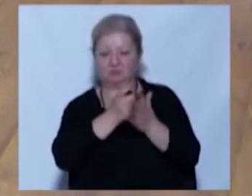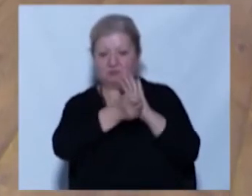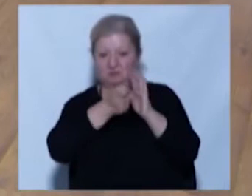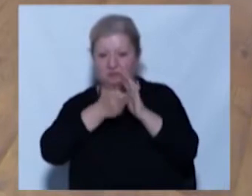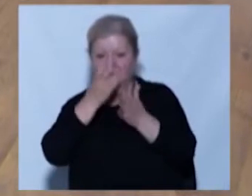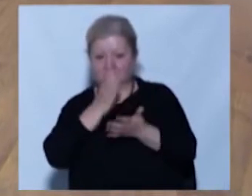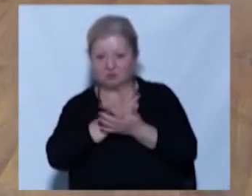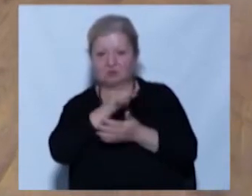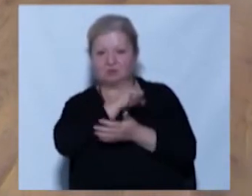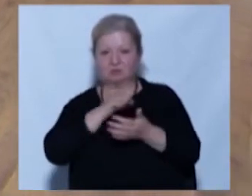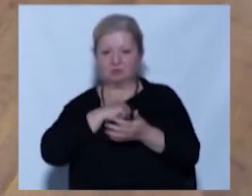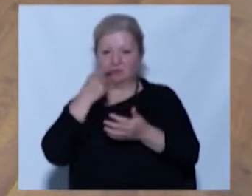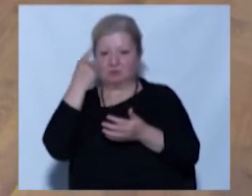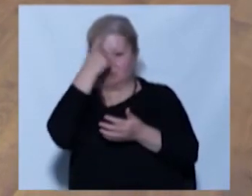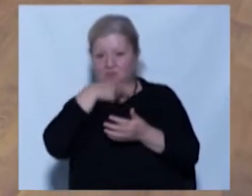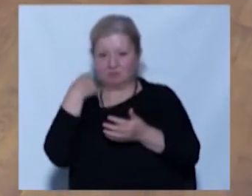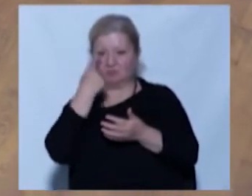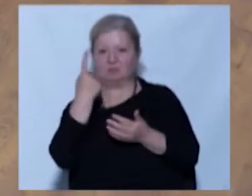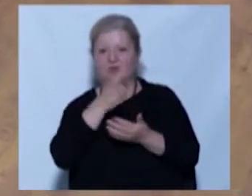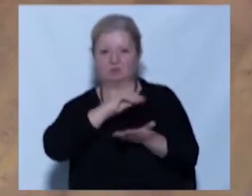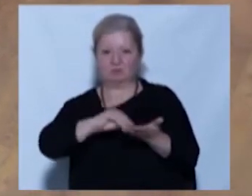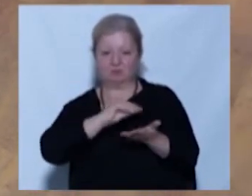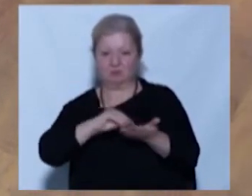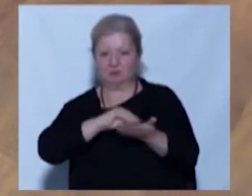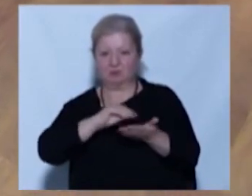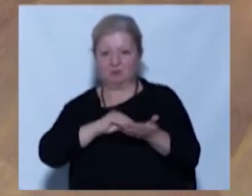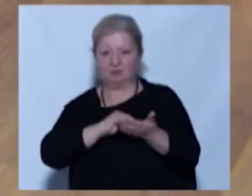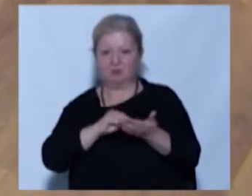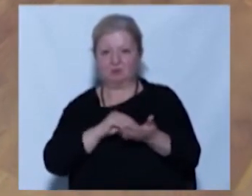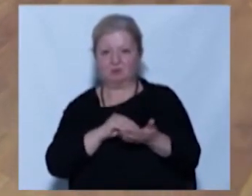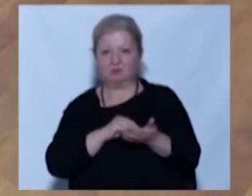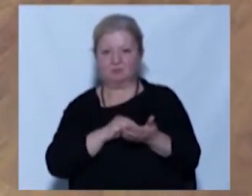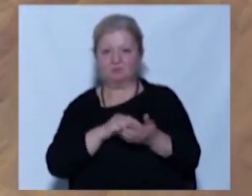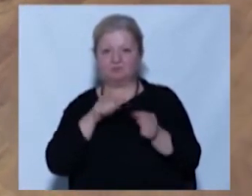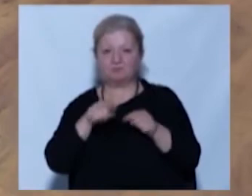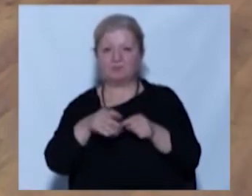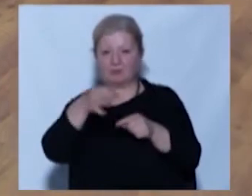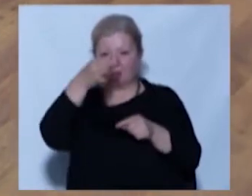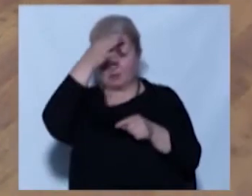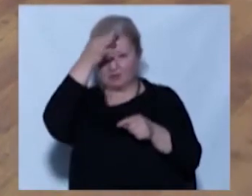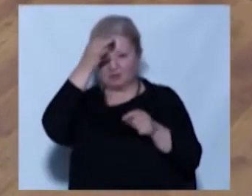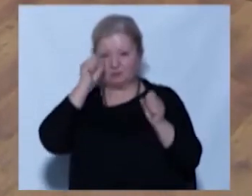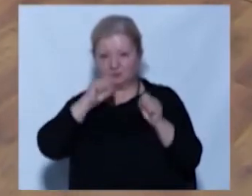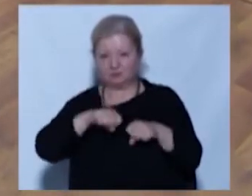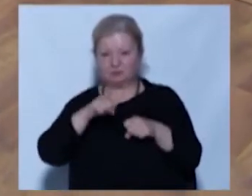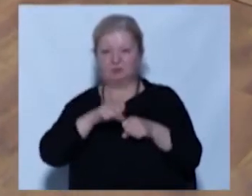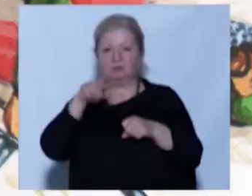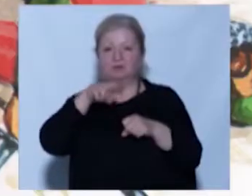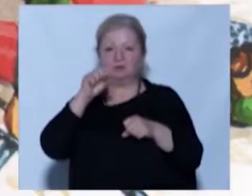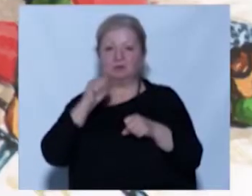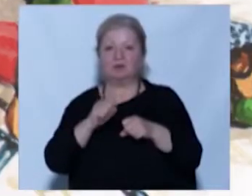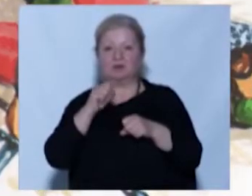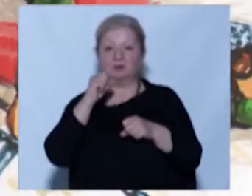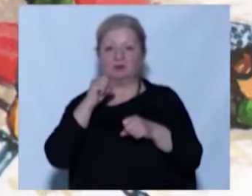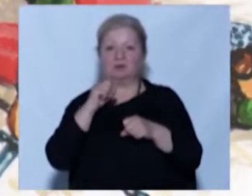და ფაქტობრივად პირველ პირში აღწერს რაიმე მოვლენას. არ შეიძლება არ გაგახსენდეს სამ პერიოდში დავით